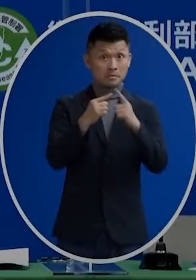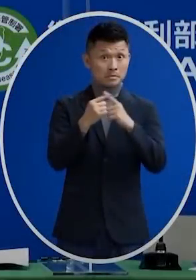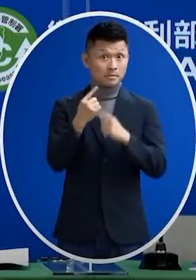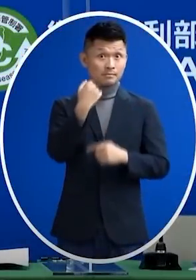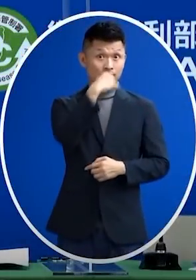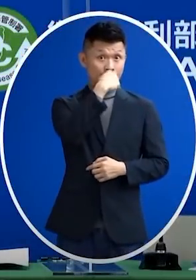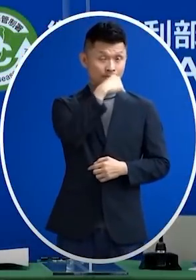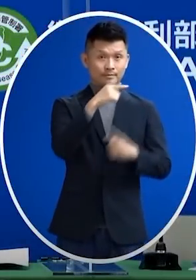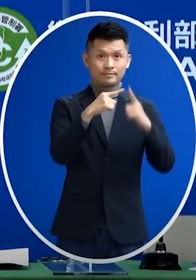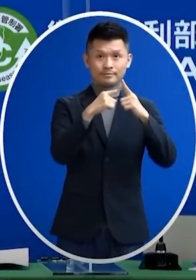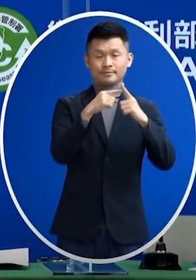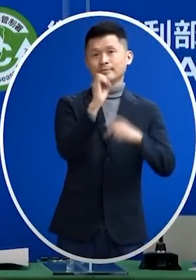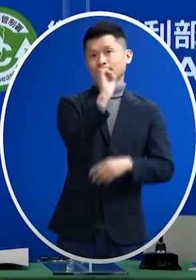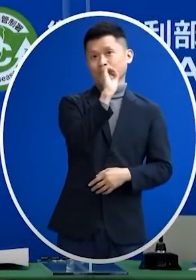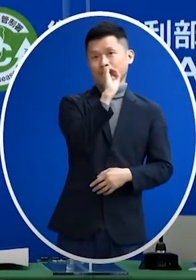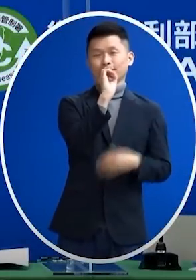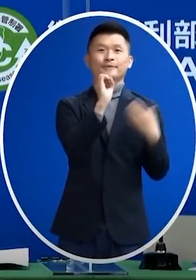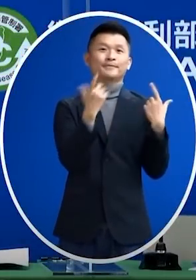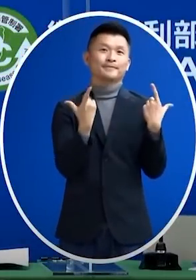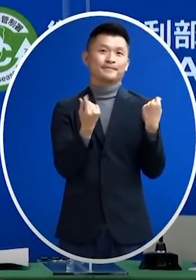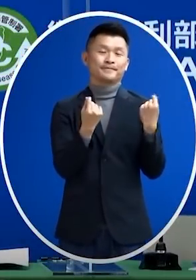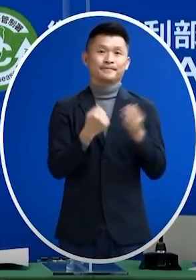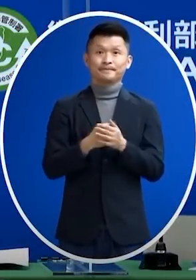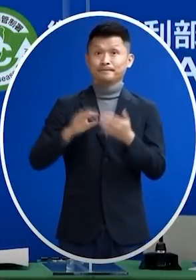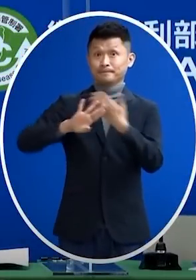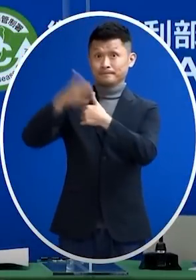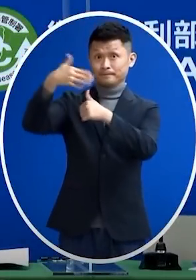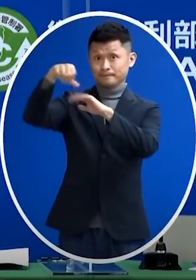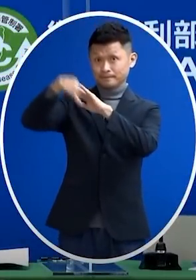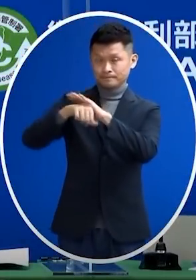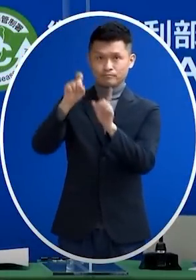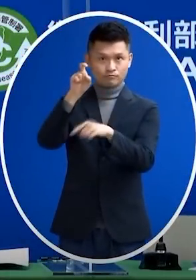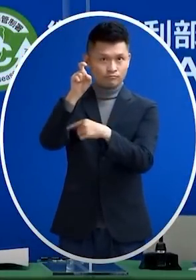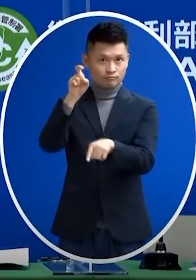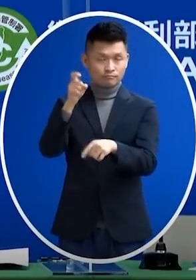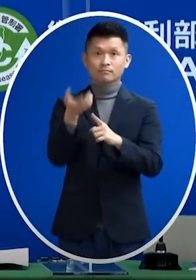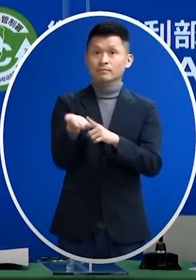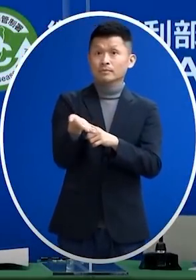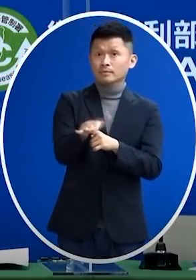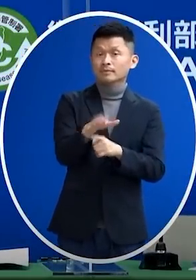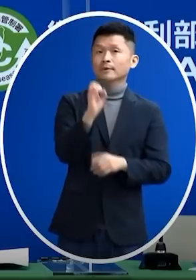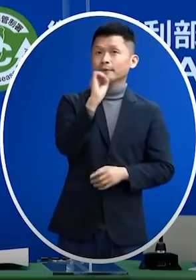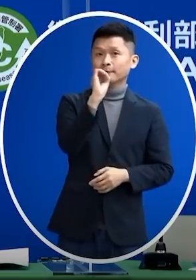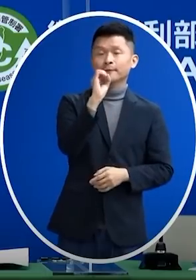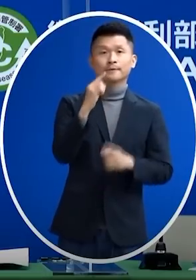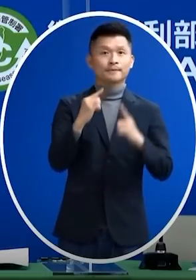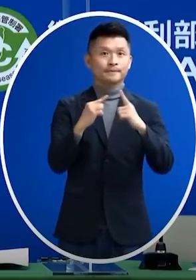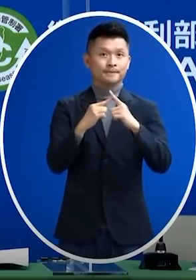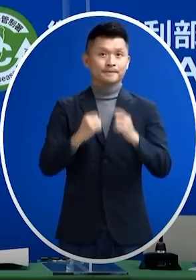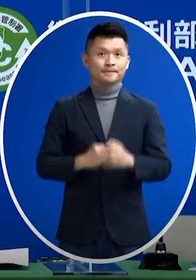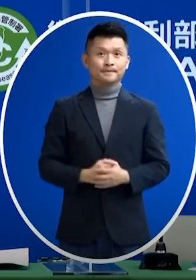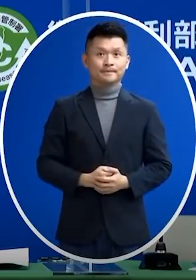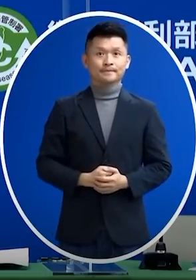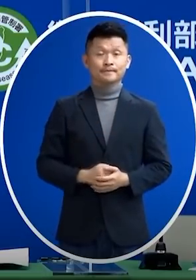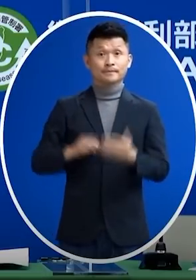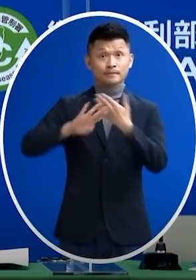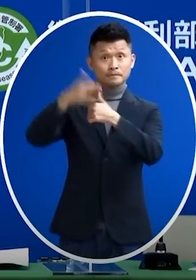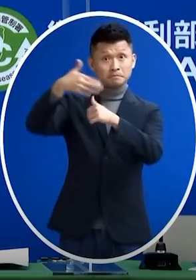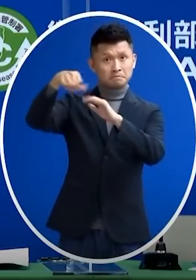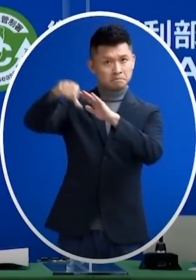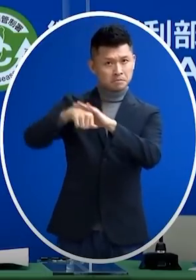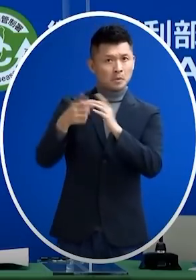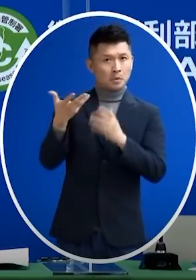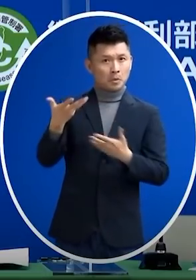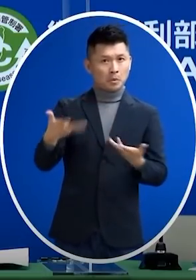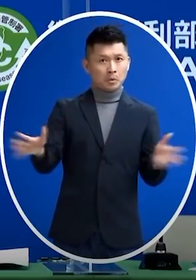本土病例仍然维持零例，那境外移入十例，死亡个案零例。好，那境外移入比较